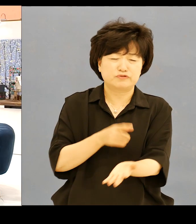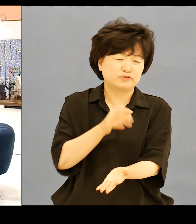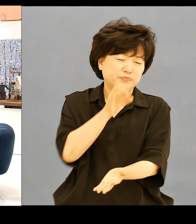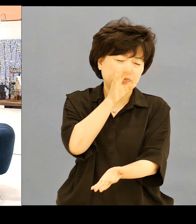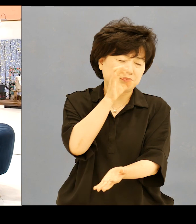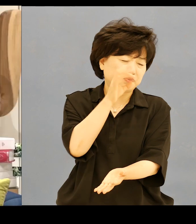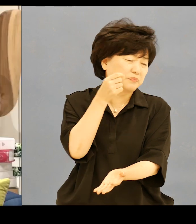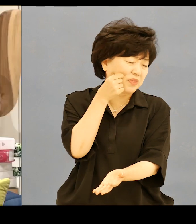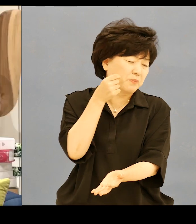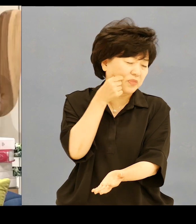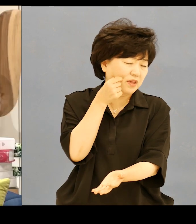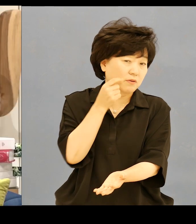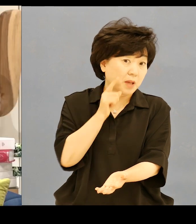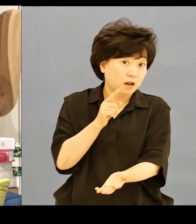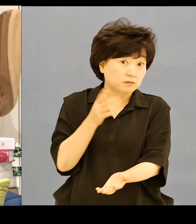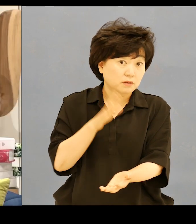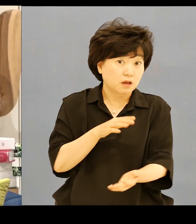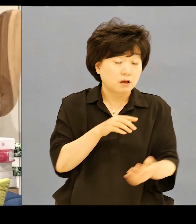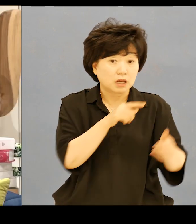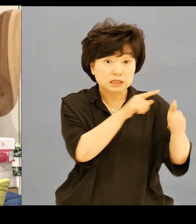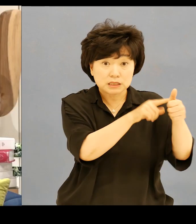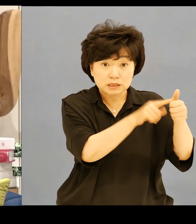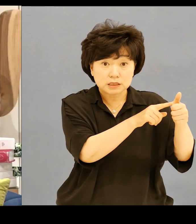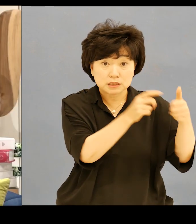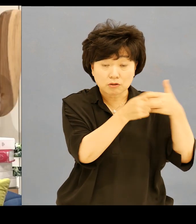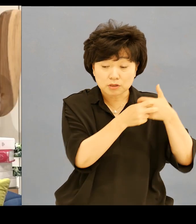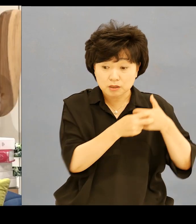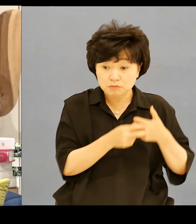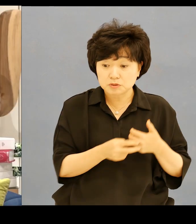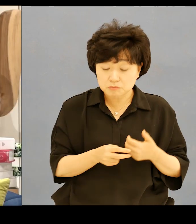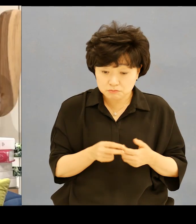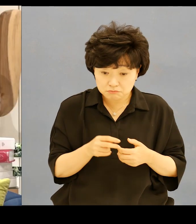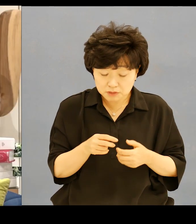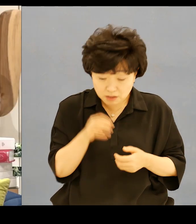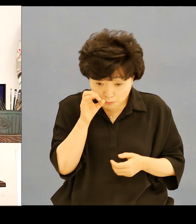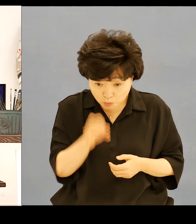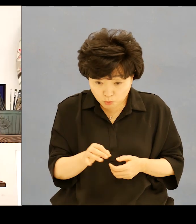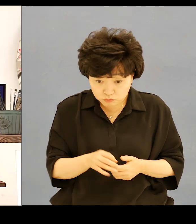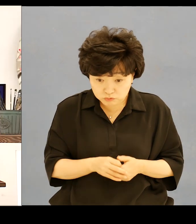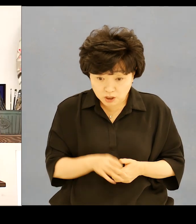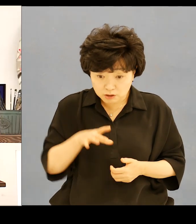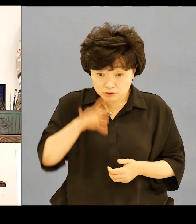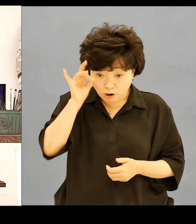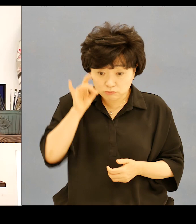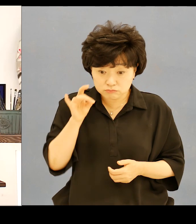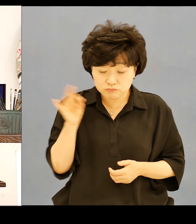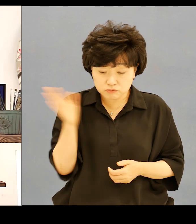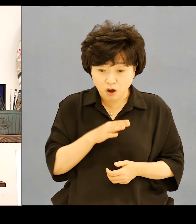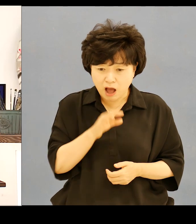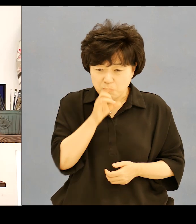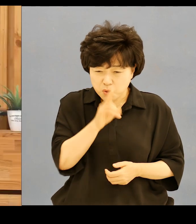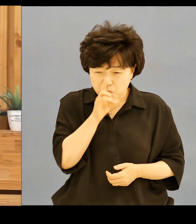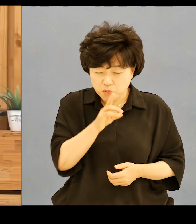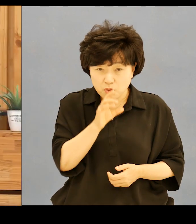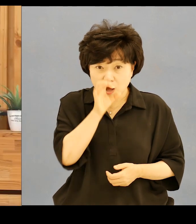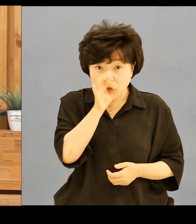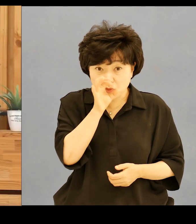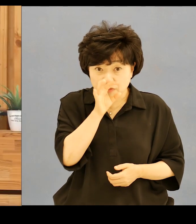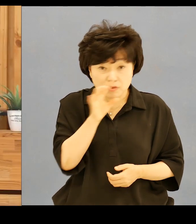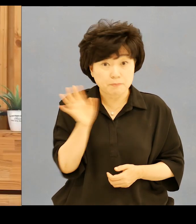병이에요라고 하는데 그분은 보시고 그래요 한번 해봐요라고 저한테 처음